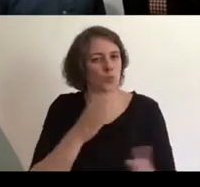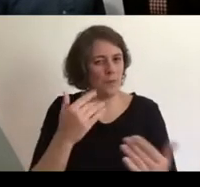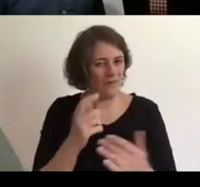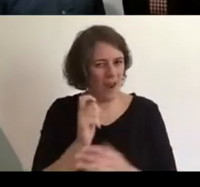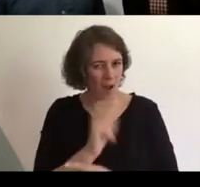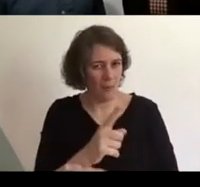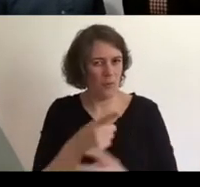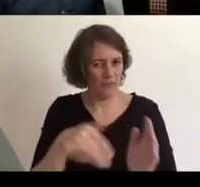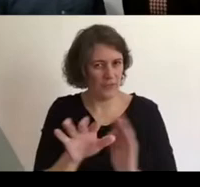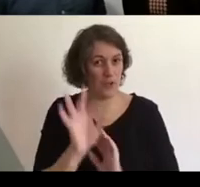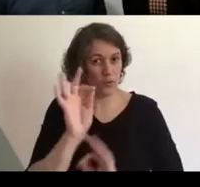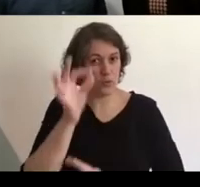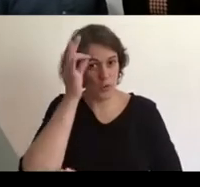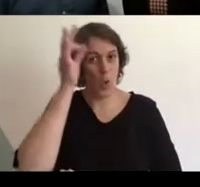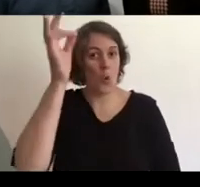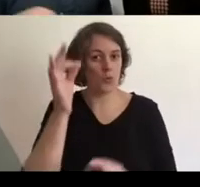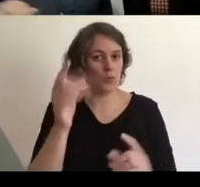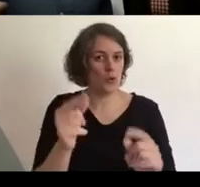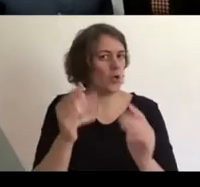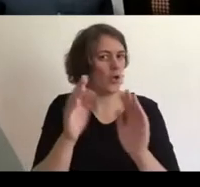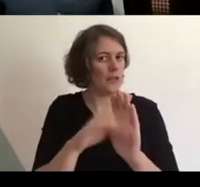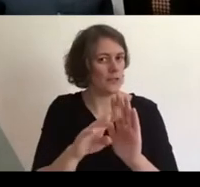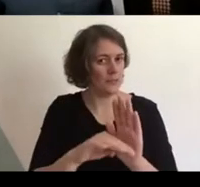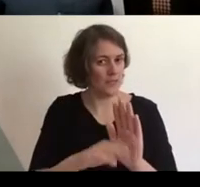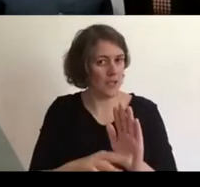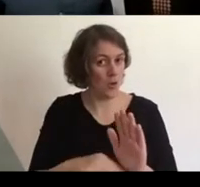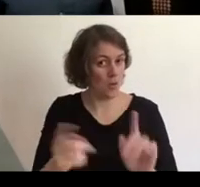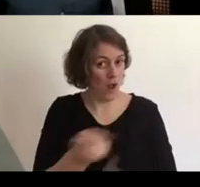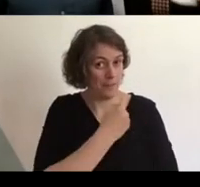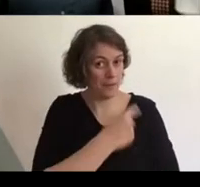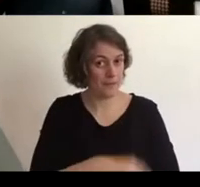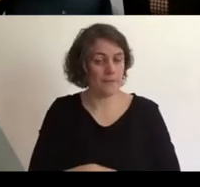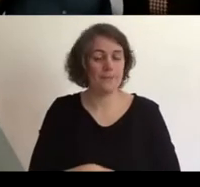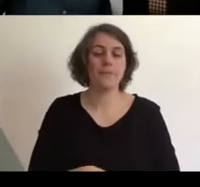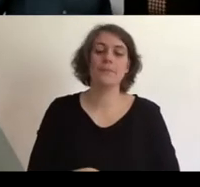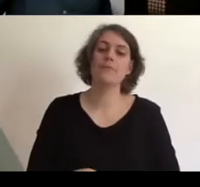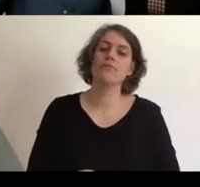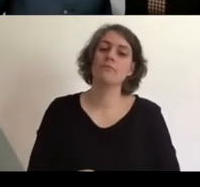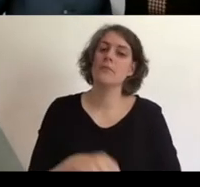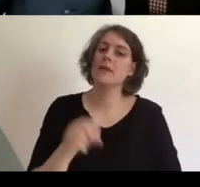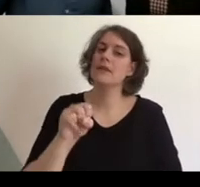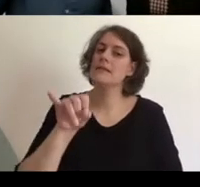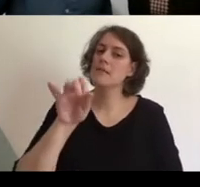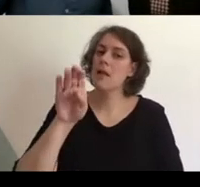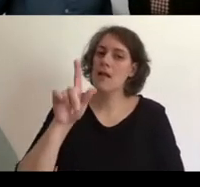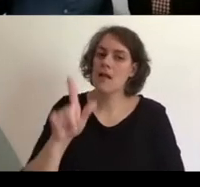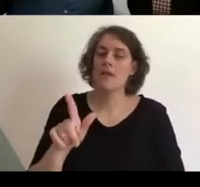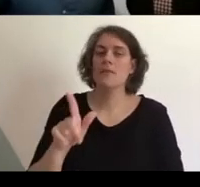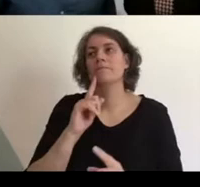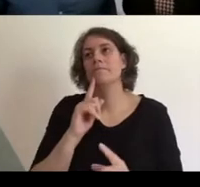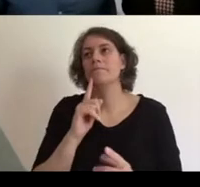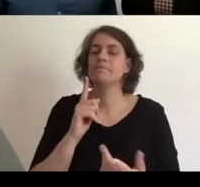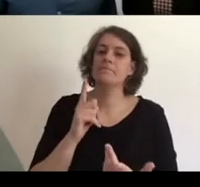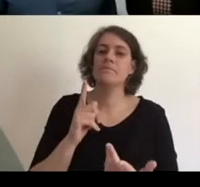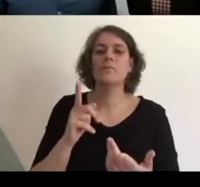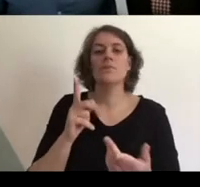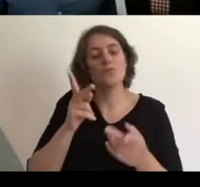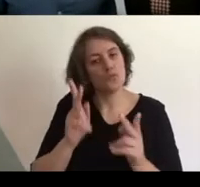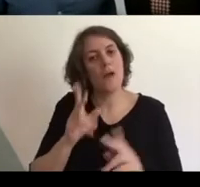Also grundsätzlich finde ich anonymisierte Bewerbungsverfahren der Weg in die richtige